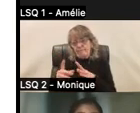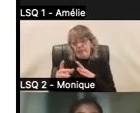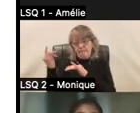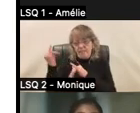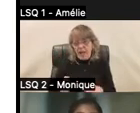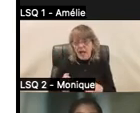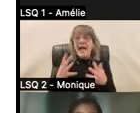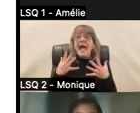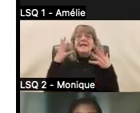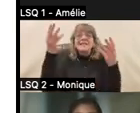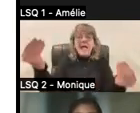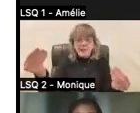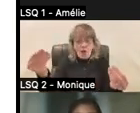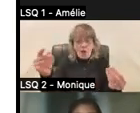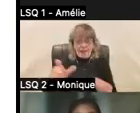du Québec.